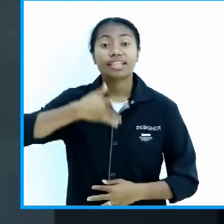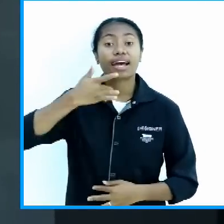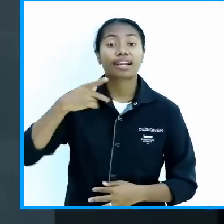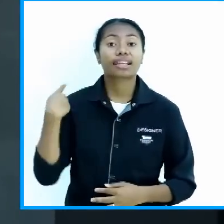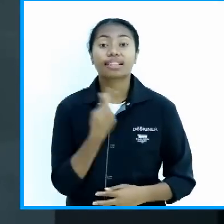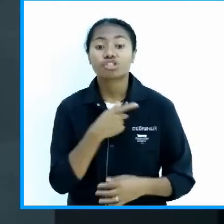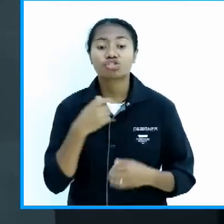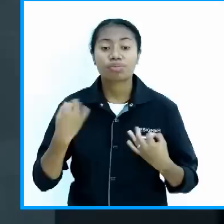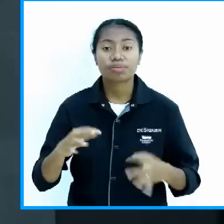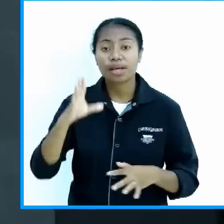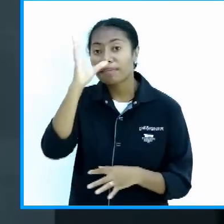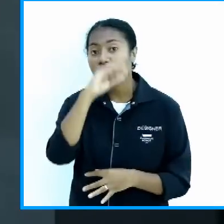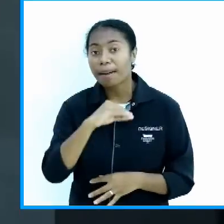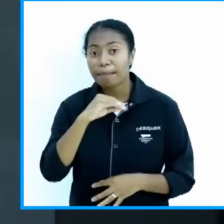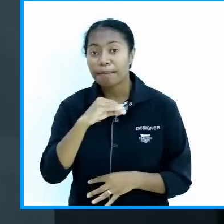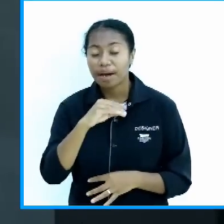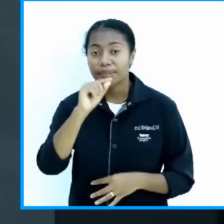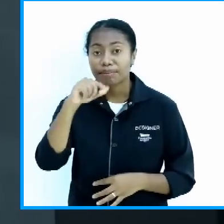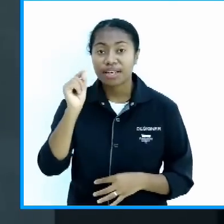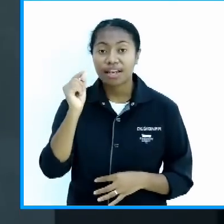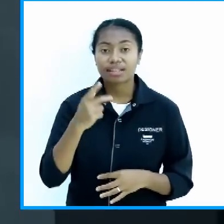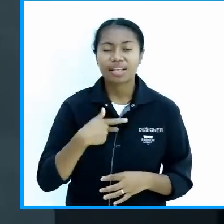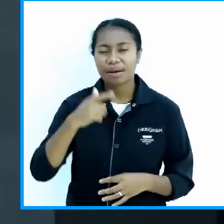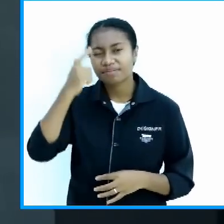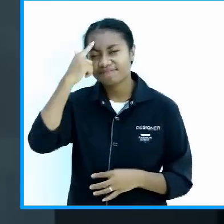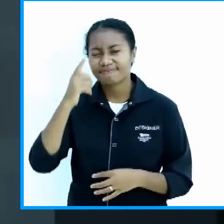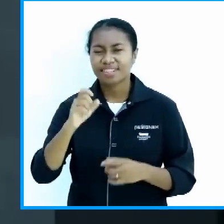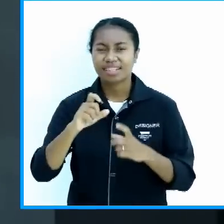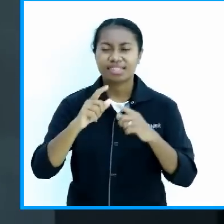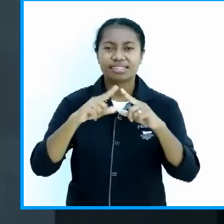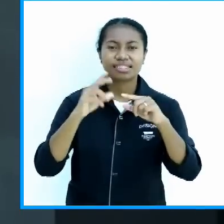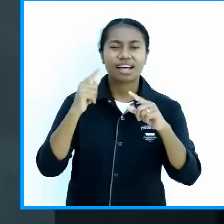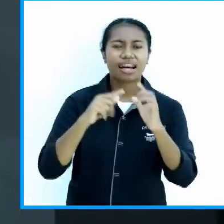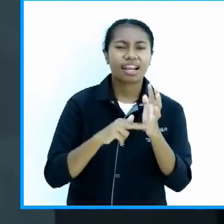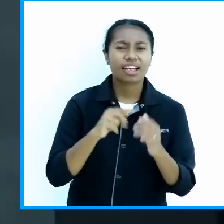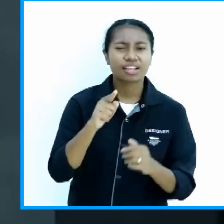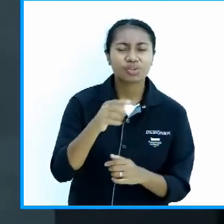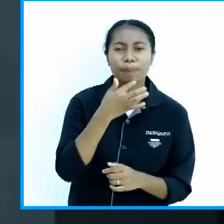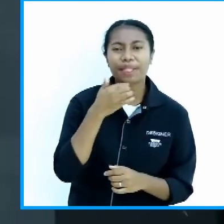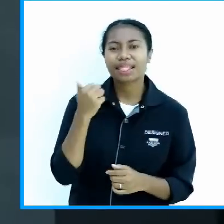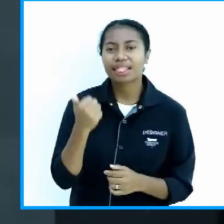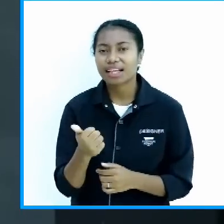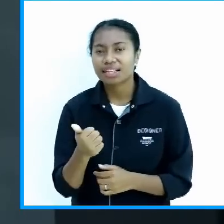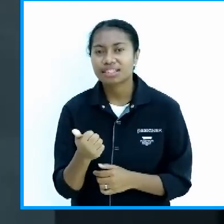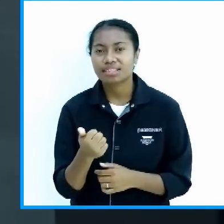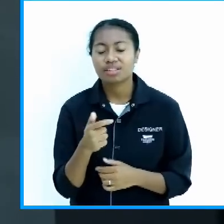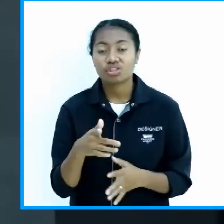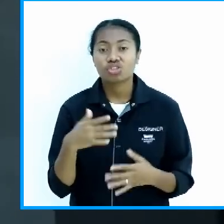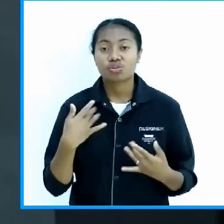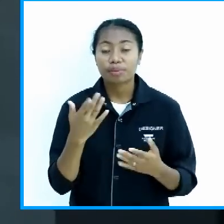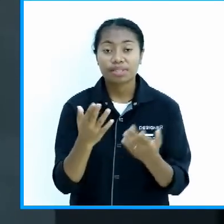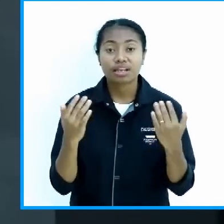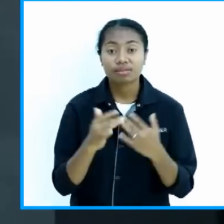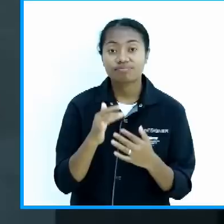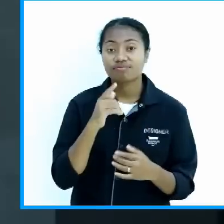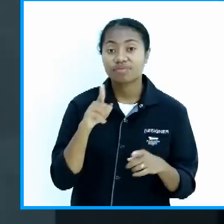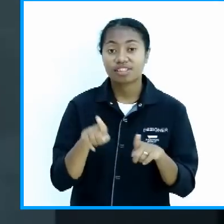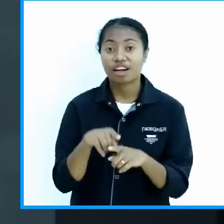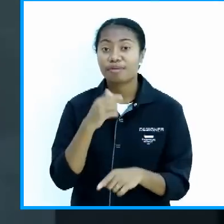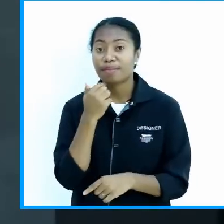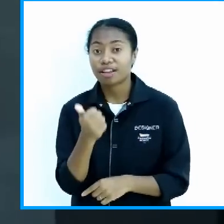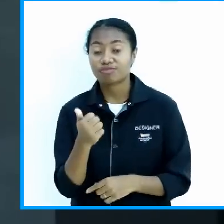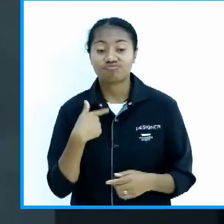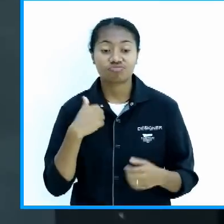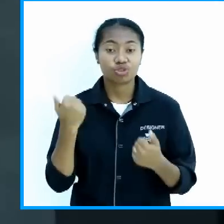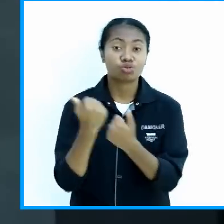memahami secara benar, dan saya kira saran-saran praktis itu penting sekali. Sebagai warga negara yang baik, seharusnya kita mendukung